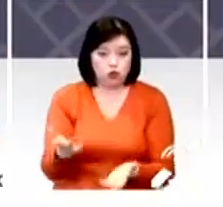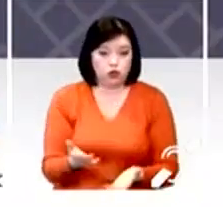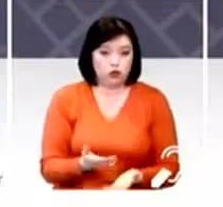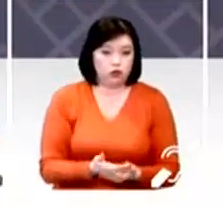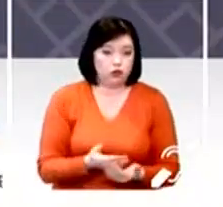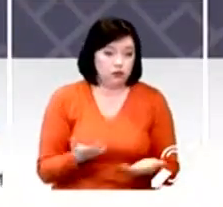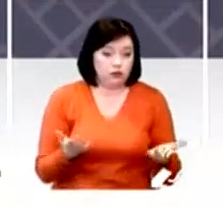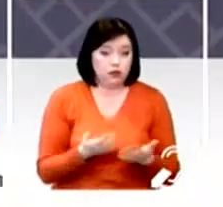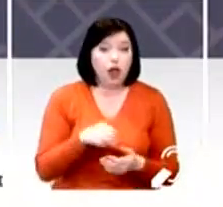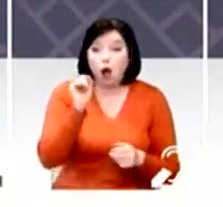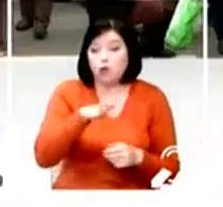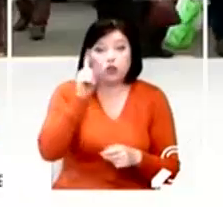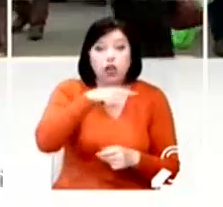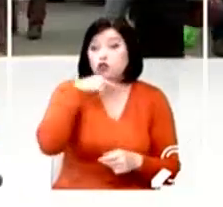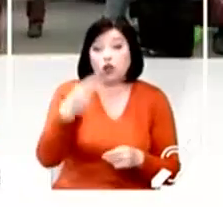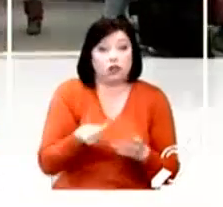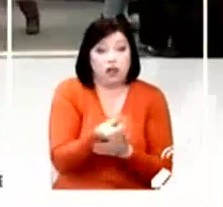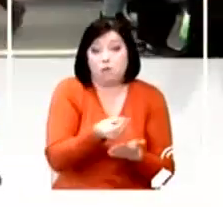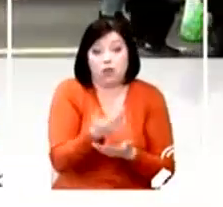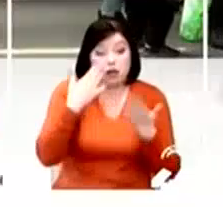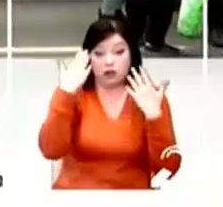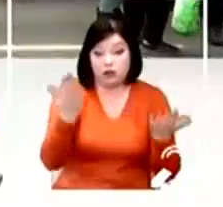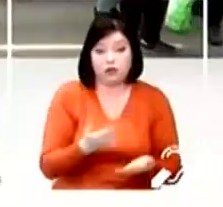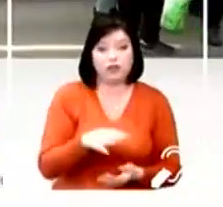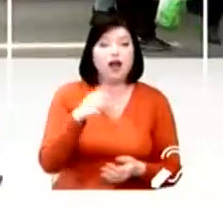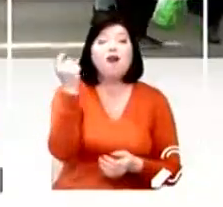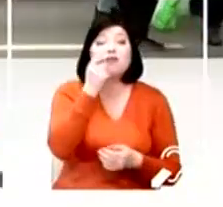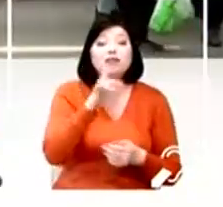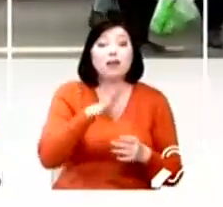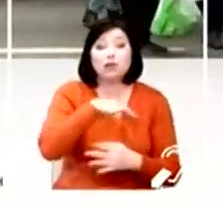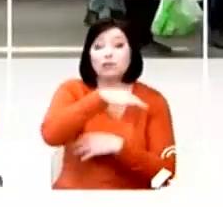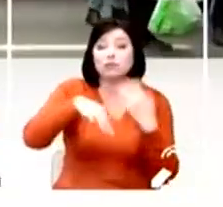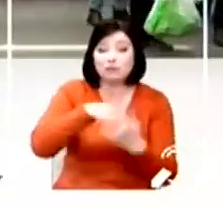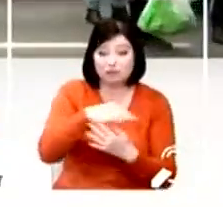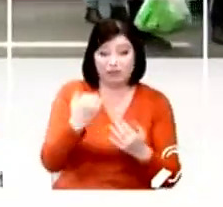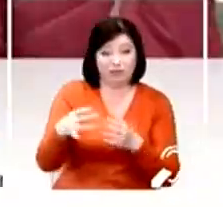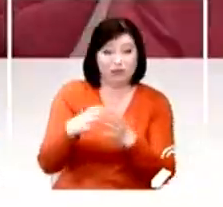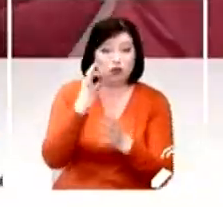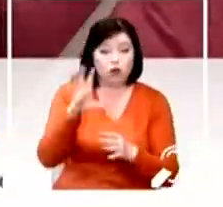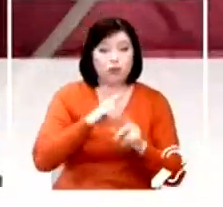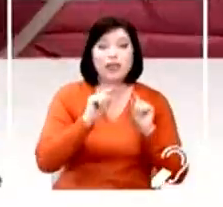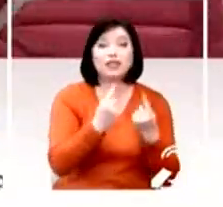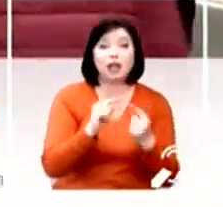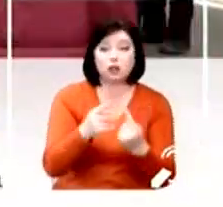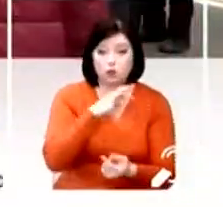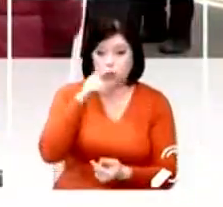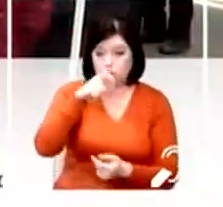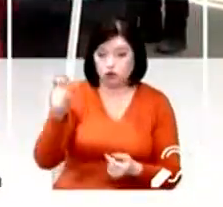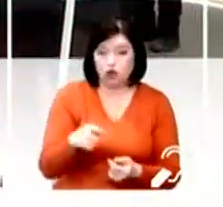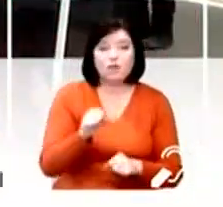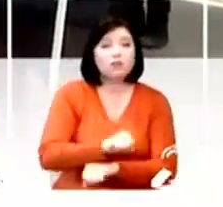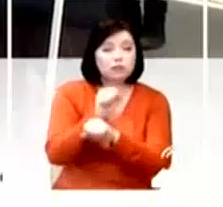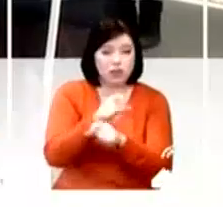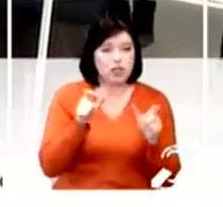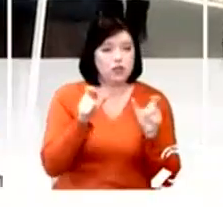fi plătite și din Federația Rusă. Și în urma protestului de duminică organizat de Partidul Șor au fost reținute mai multe persoane. Protestatarii